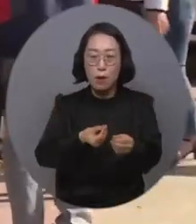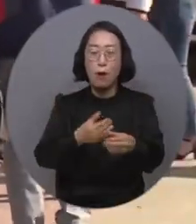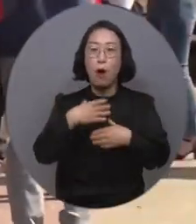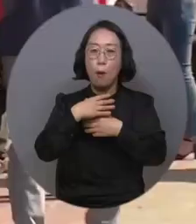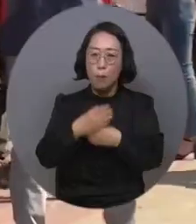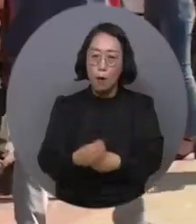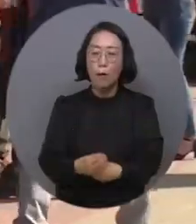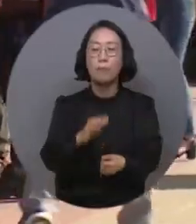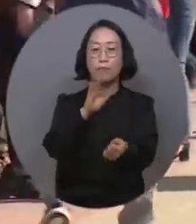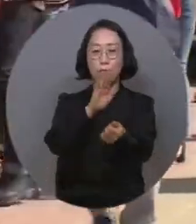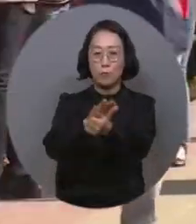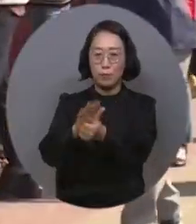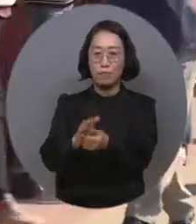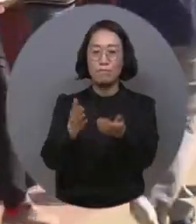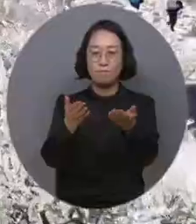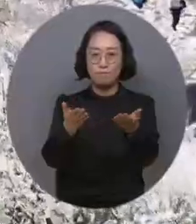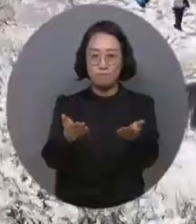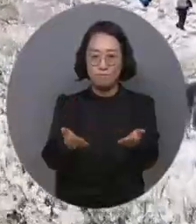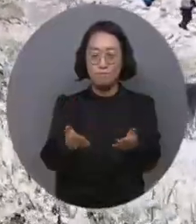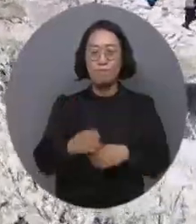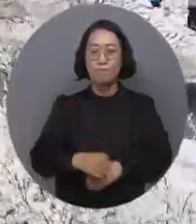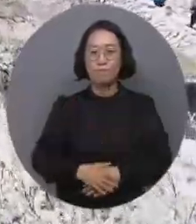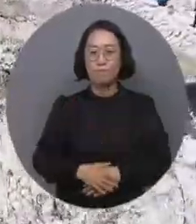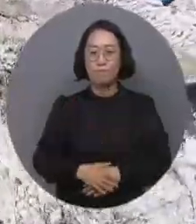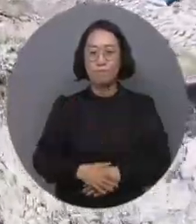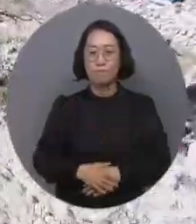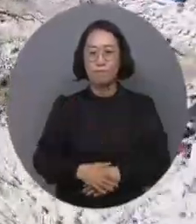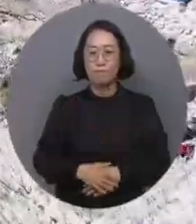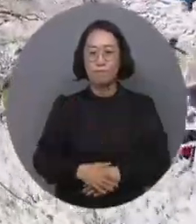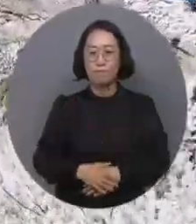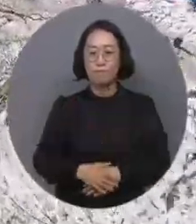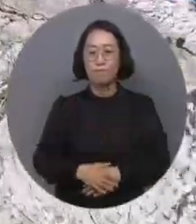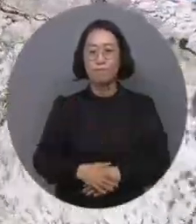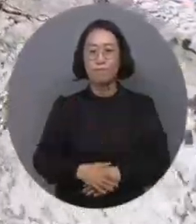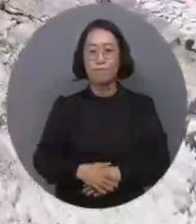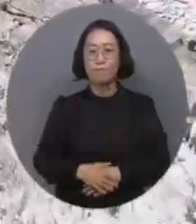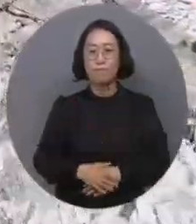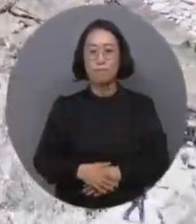봄꽃을 즐길 수 있게 도왔습니다 복지tv뉴스 정의연입니다